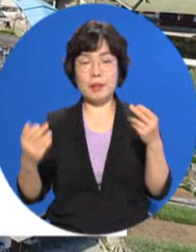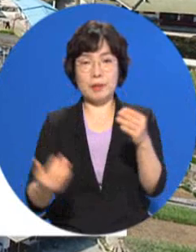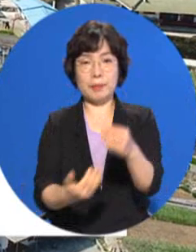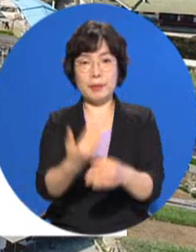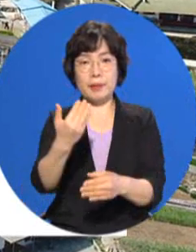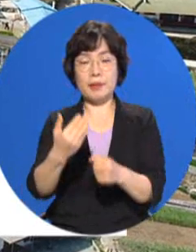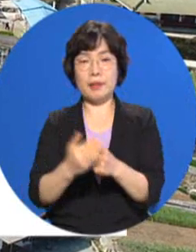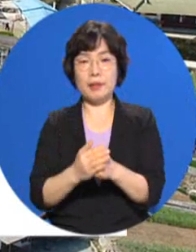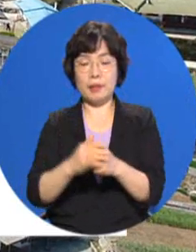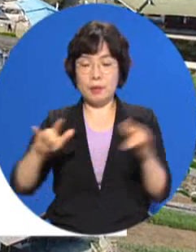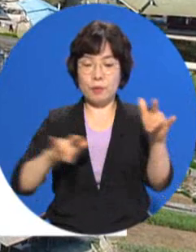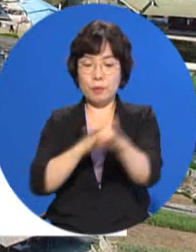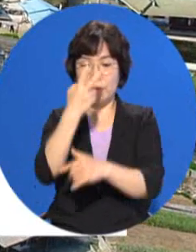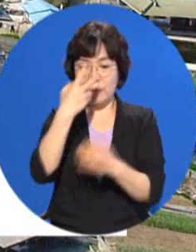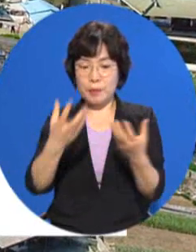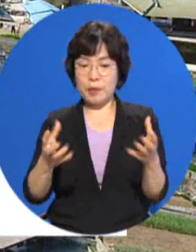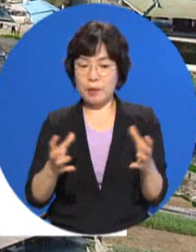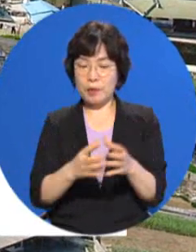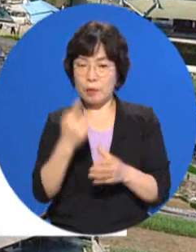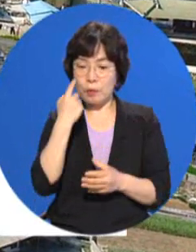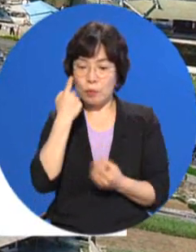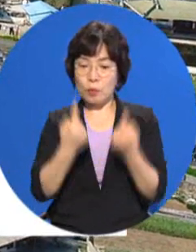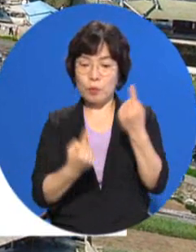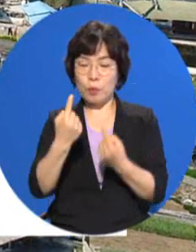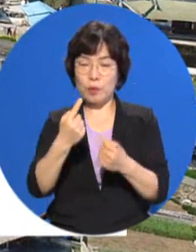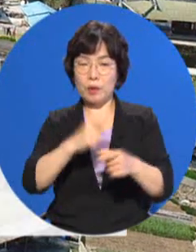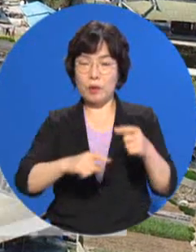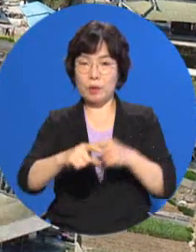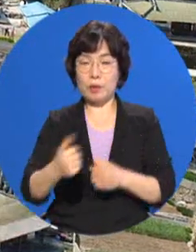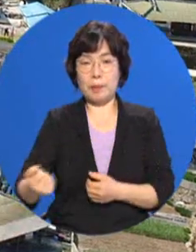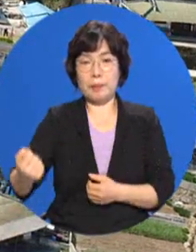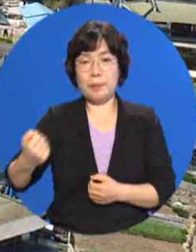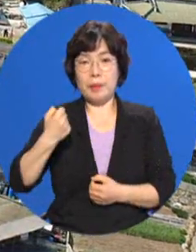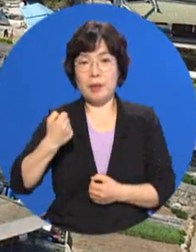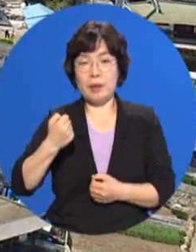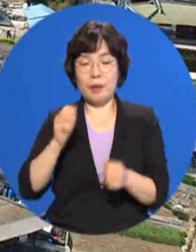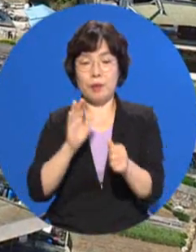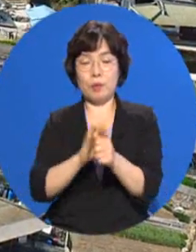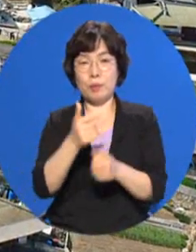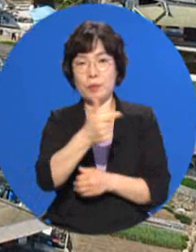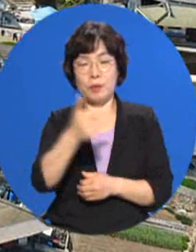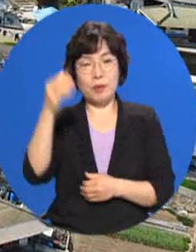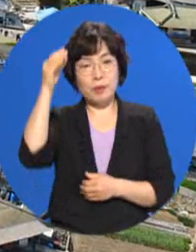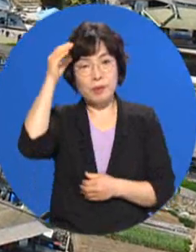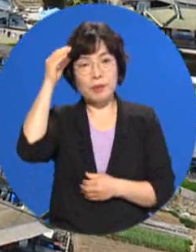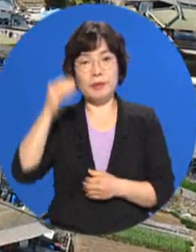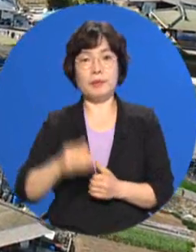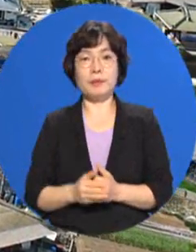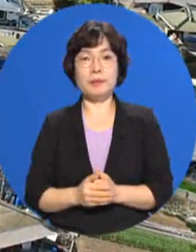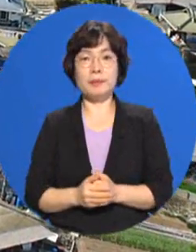화재였다며 드론 감시단이 육안 감시의 한계를 보완해 화재 예방에 기여할 것으로 기대하고 있습니다.